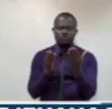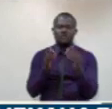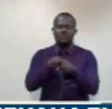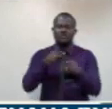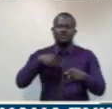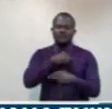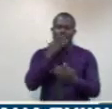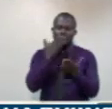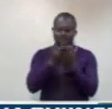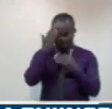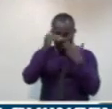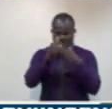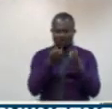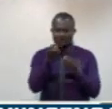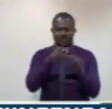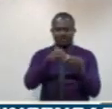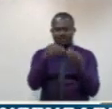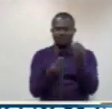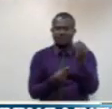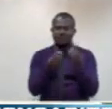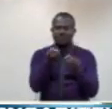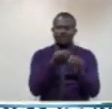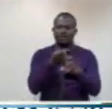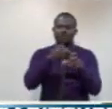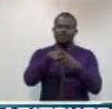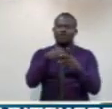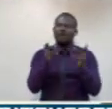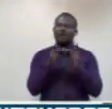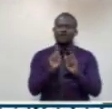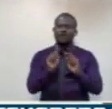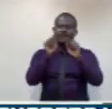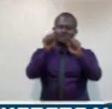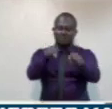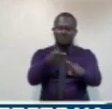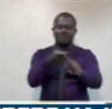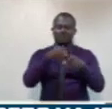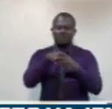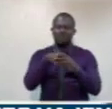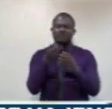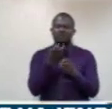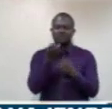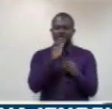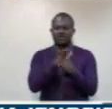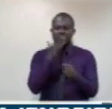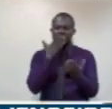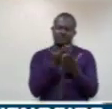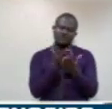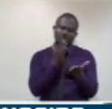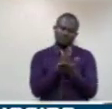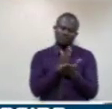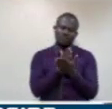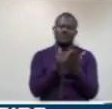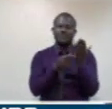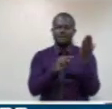natwe byaba byiza kubera ko amatike gutega umuntu yavuye naho yavuye abari amatike menshi, ndumva byaba byiza rwose, byaba